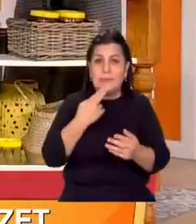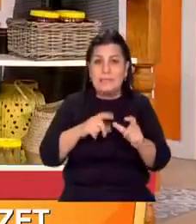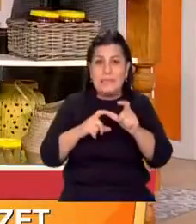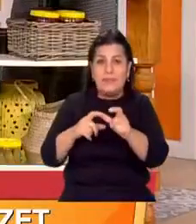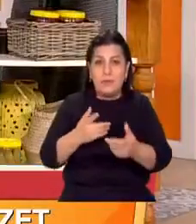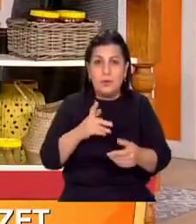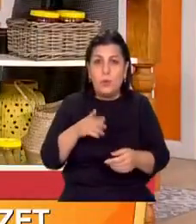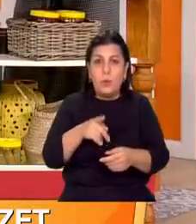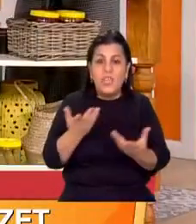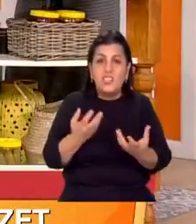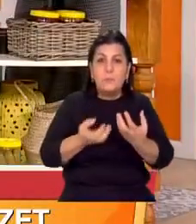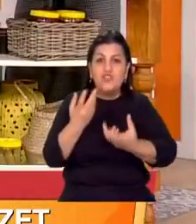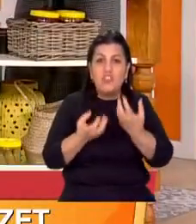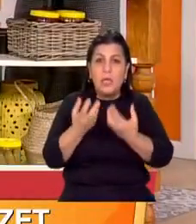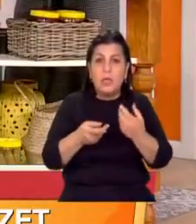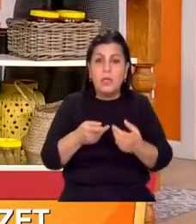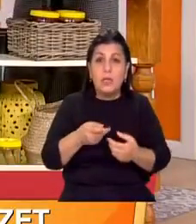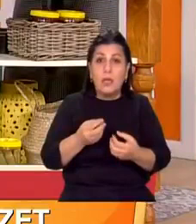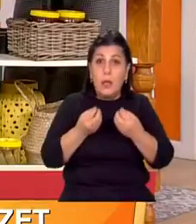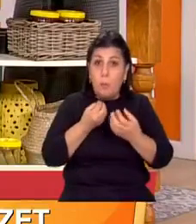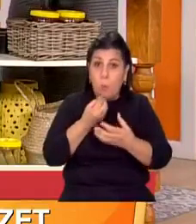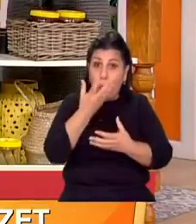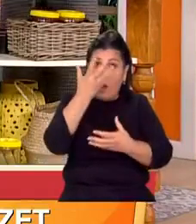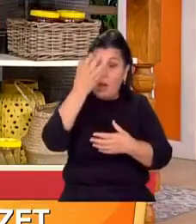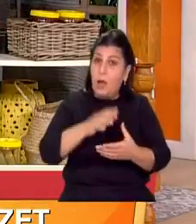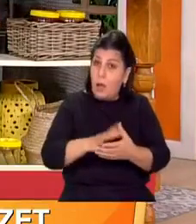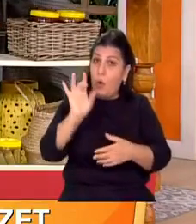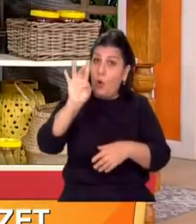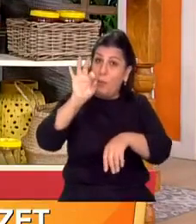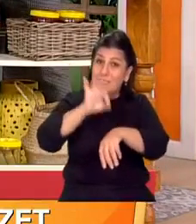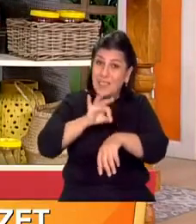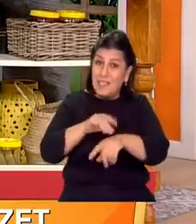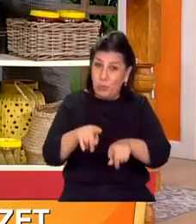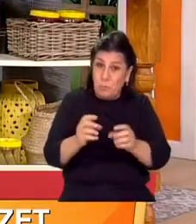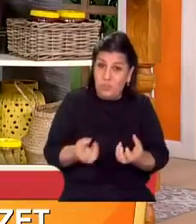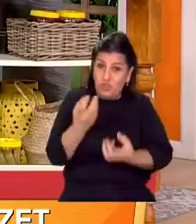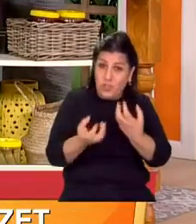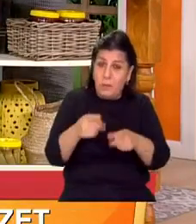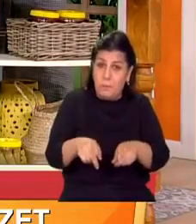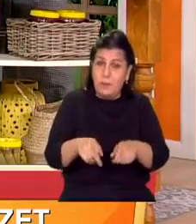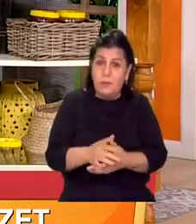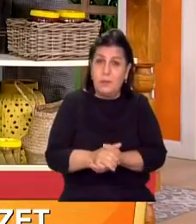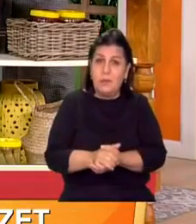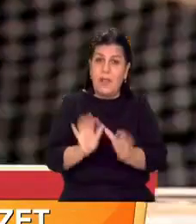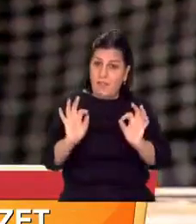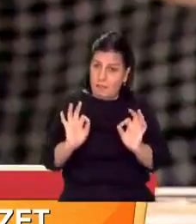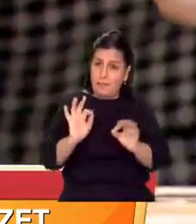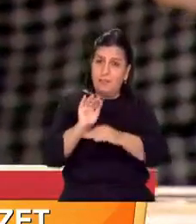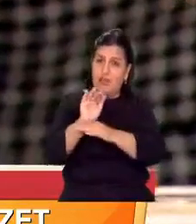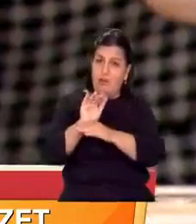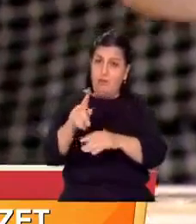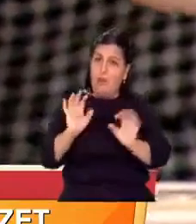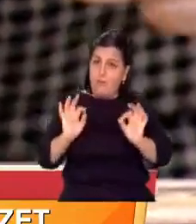o Nasıl pişecek buhar 15 dakikada Evet 15 dakikada pişecek miyiz şöyle bu